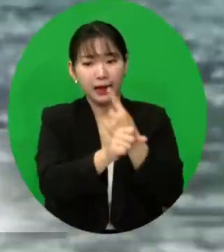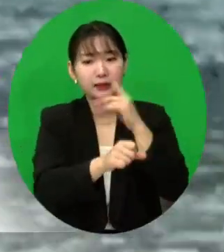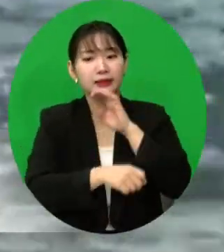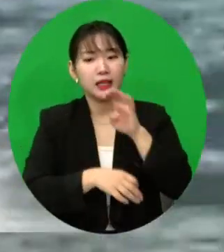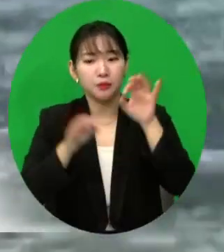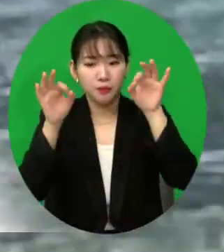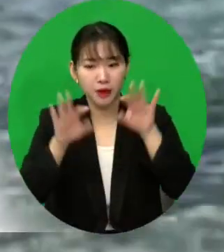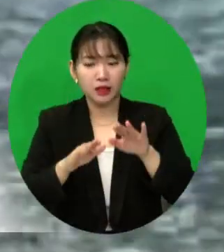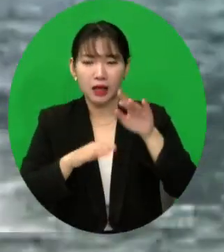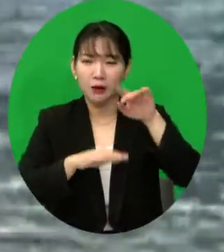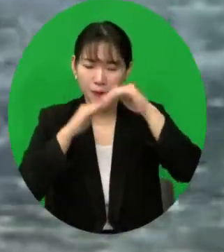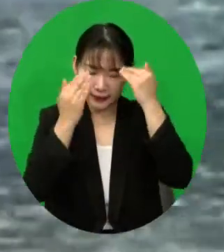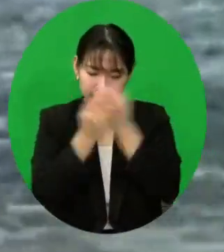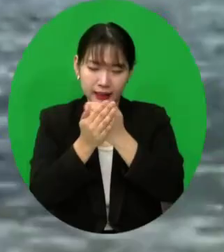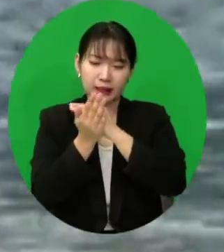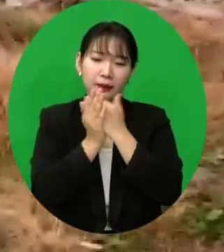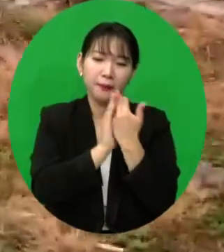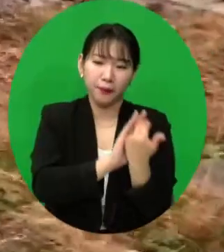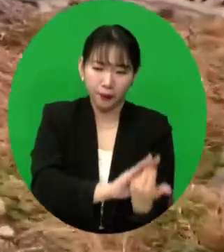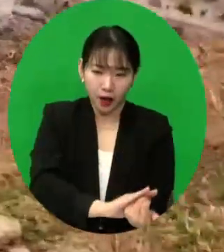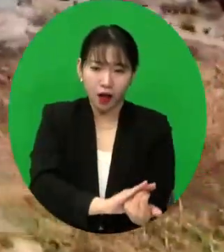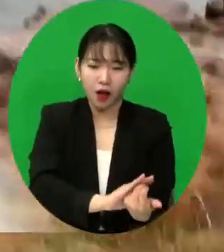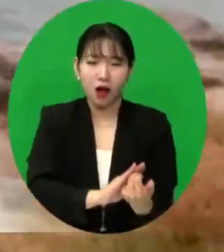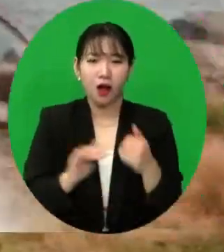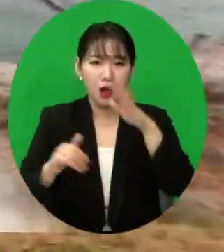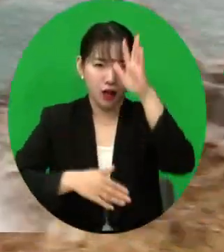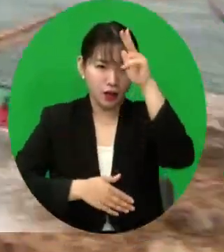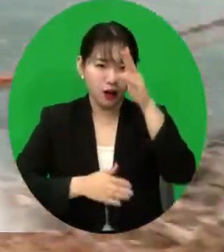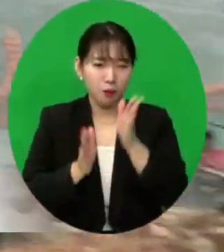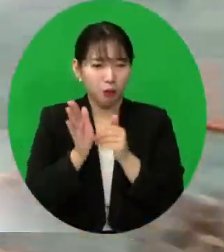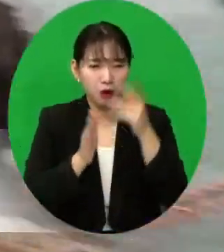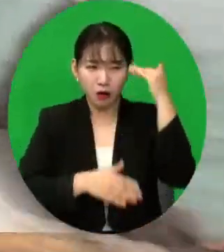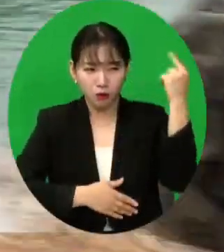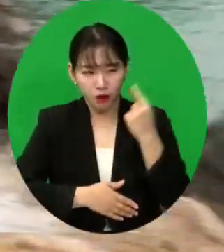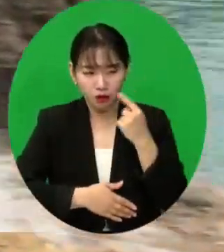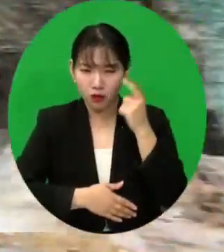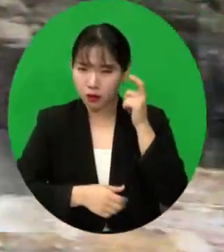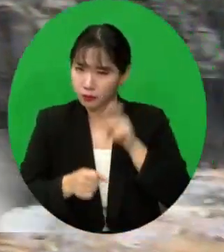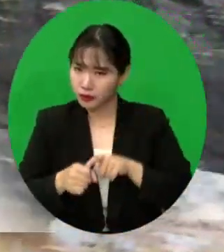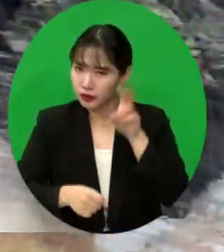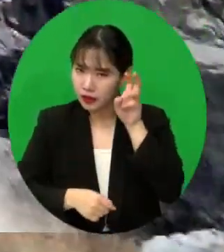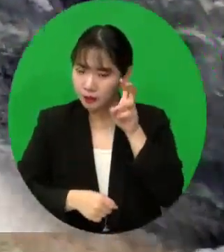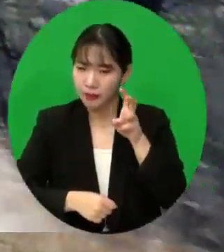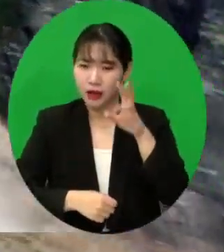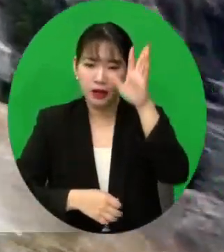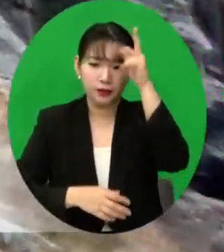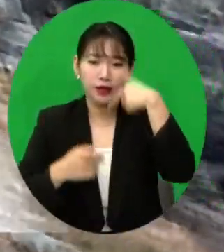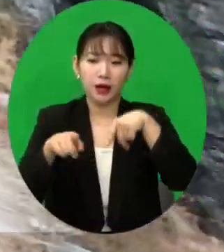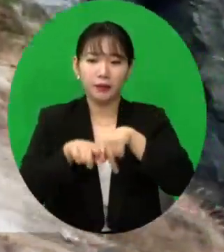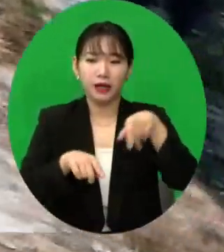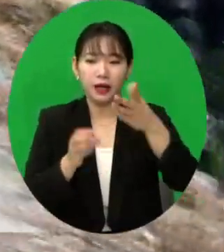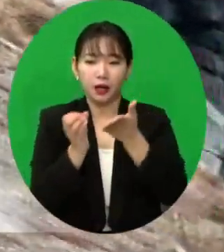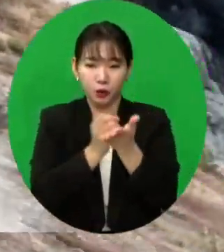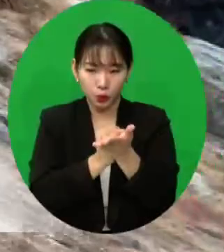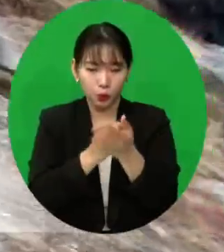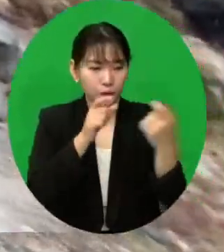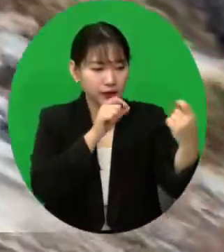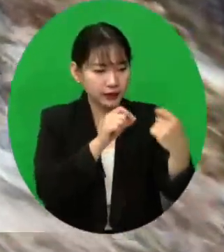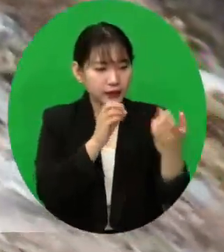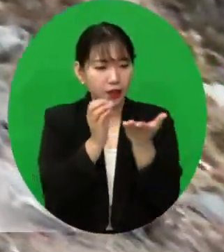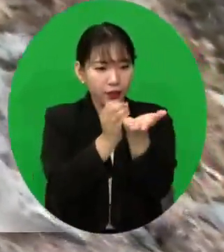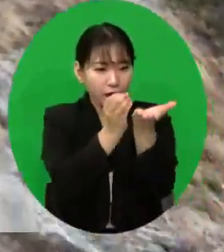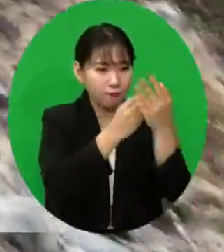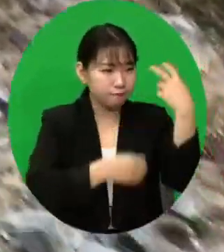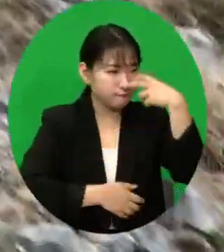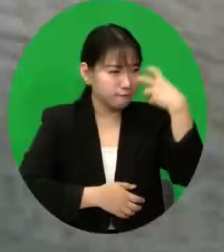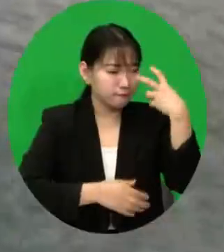만에 완전히 침몰했습니다. 해경은 밀입국 가능성이 있다고 보고 경찰 등과 함께 가거도를 비롯한 인근 섬지역